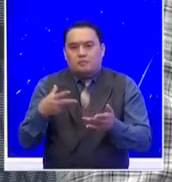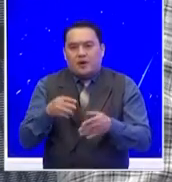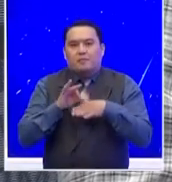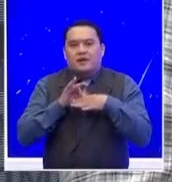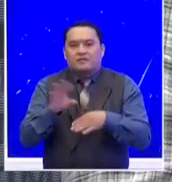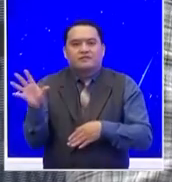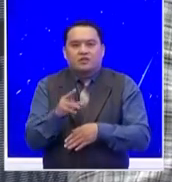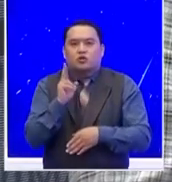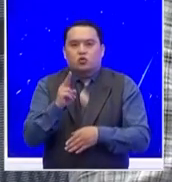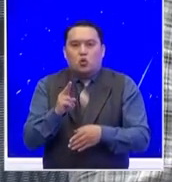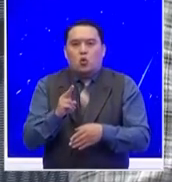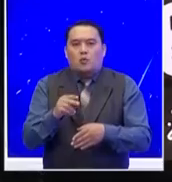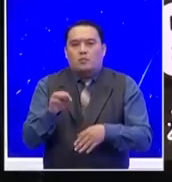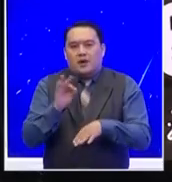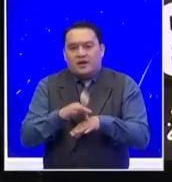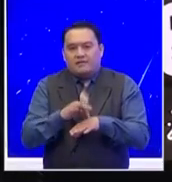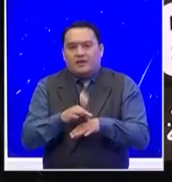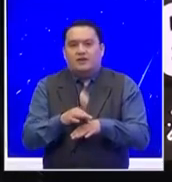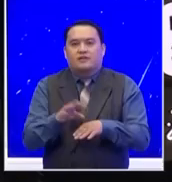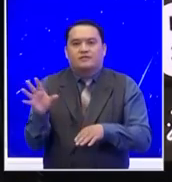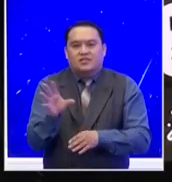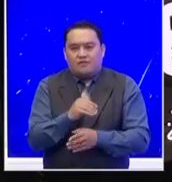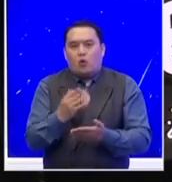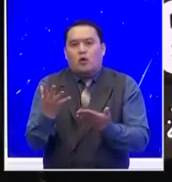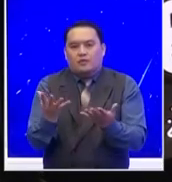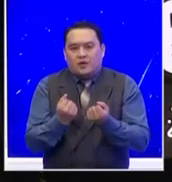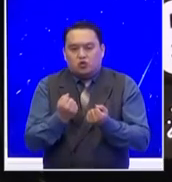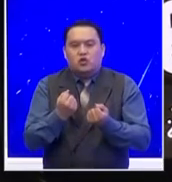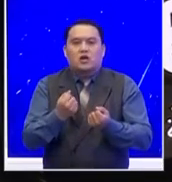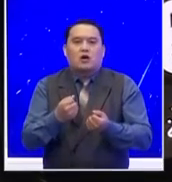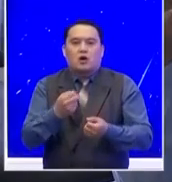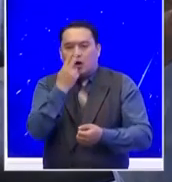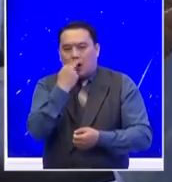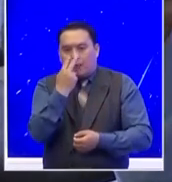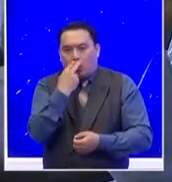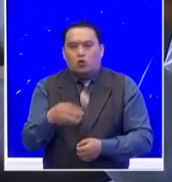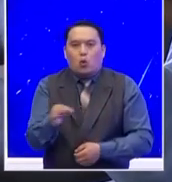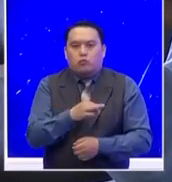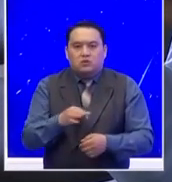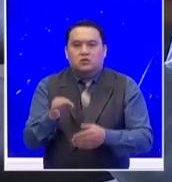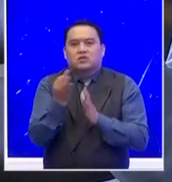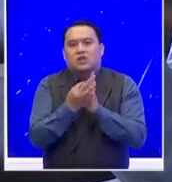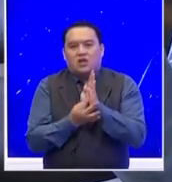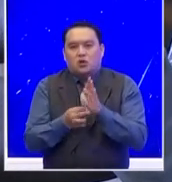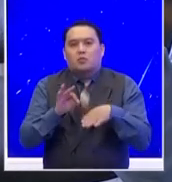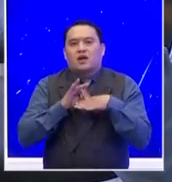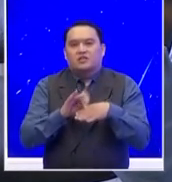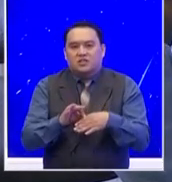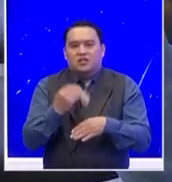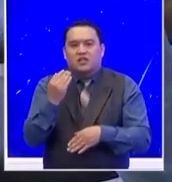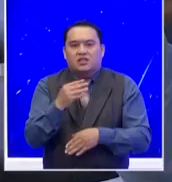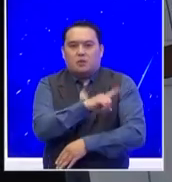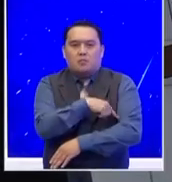проводится среди всех, кто болен ОРВИ и пневмонией. Уже более 1500 гриппующих в области прошли тест. Более того, сдают их